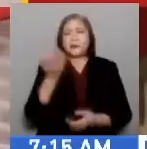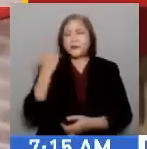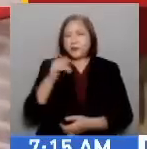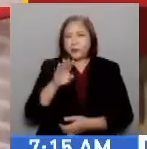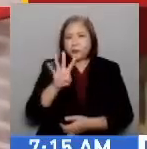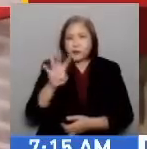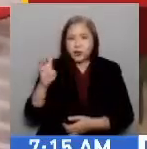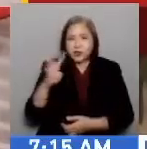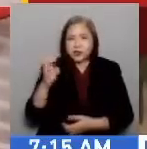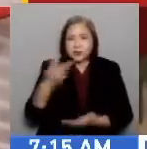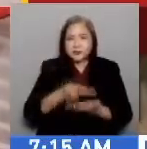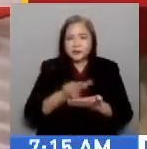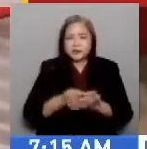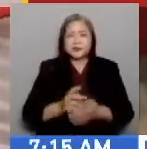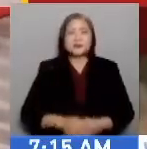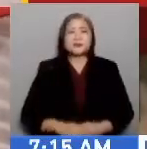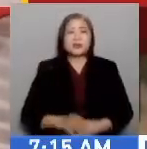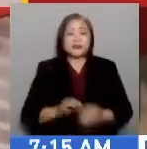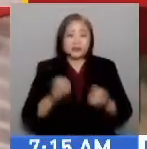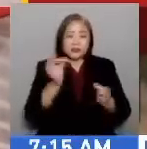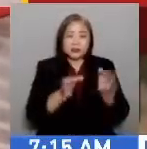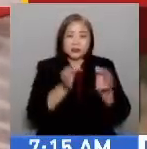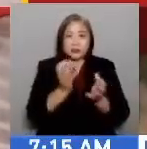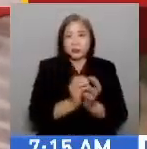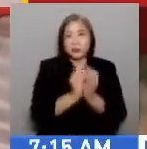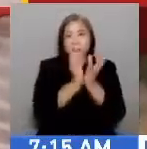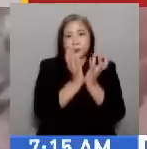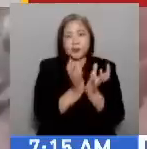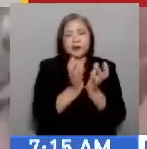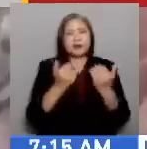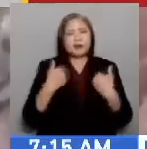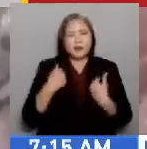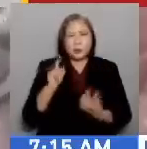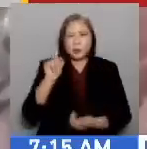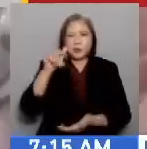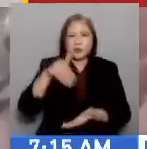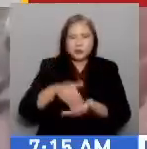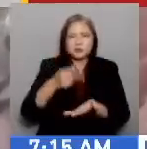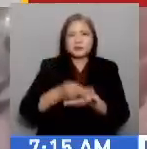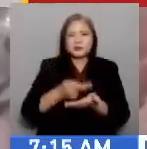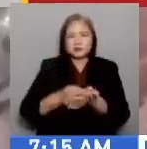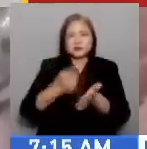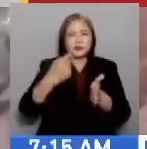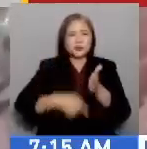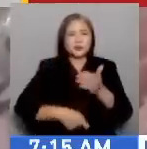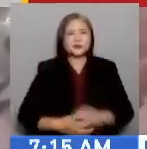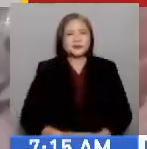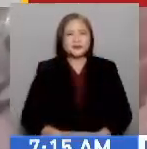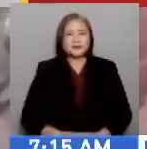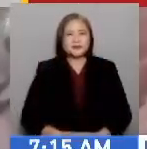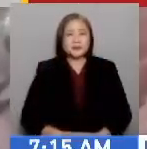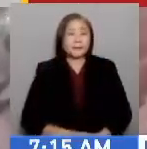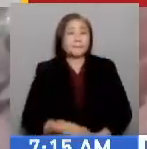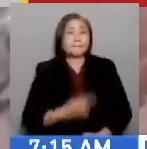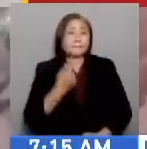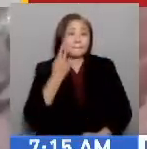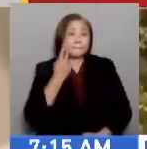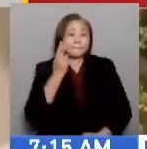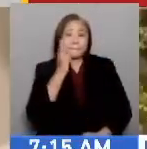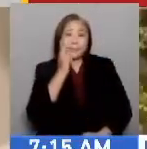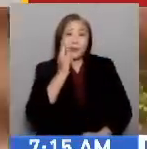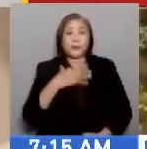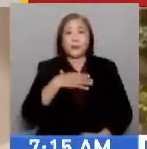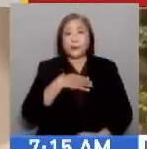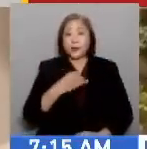kung naka-arrange na, aabot daw sa mahigit 1,000 piso. Ang pink at white roses na bundle ay nasa 500 pesos na